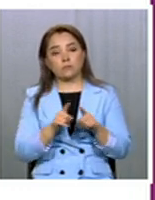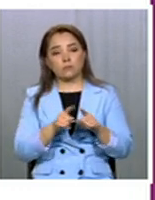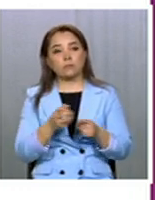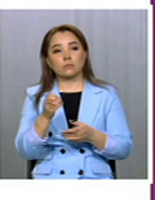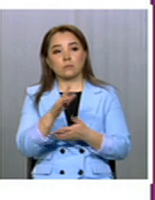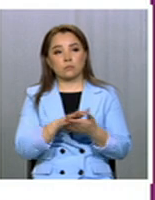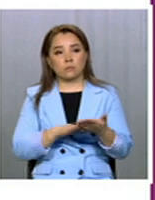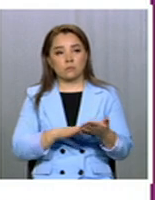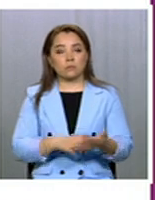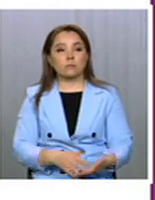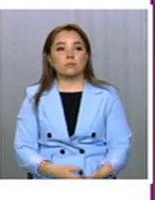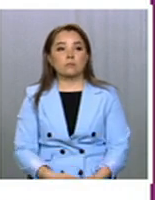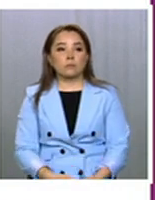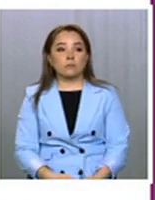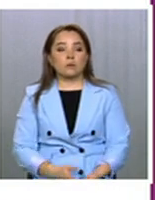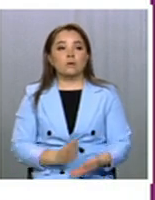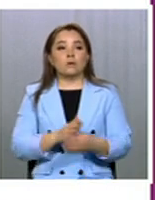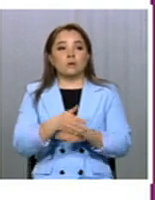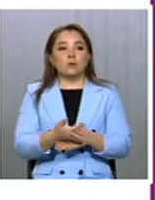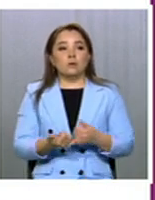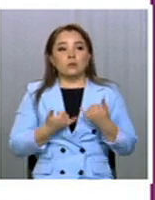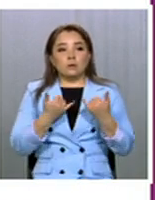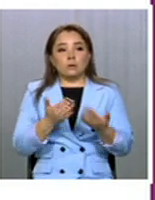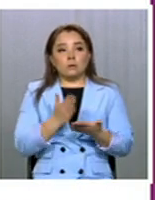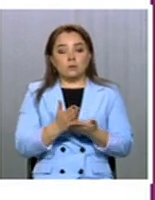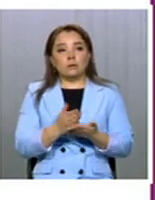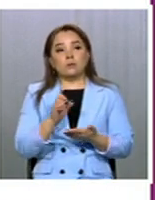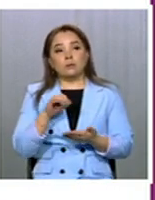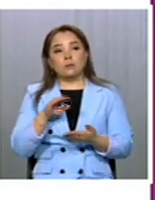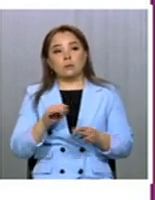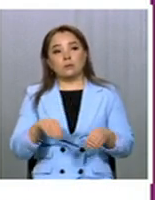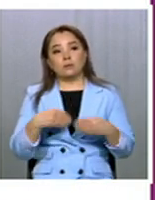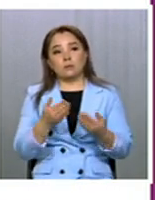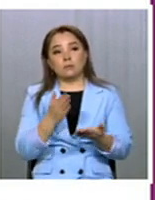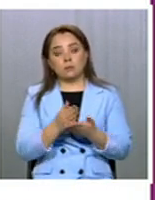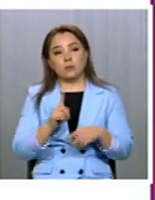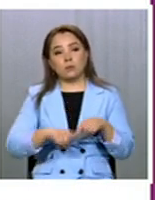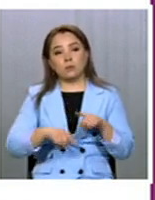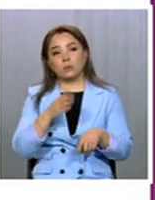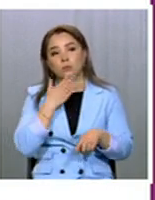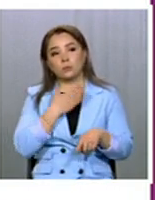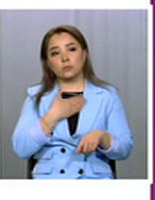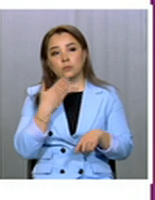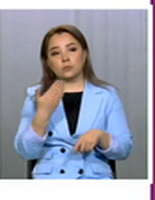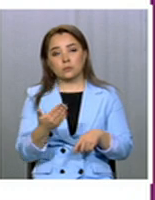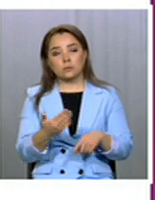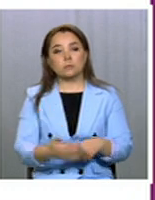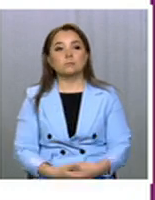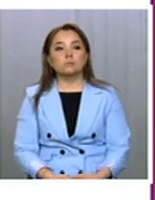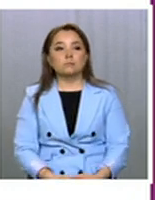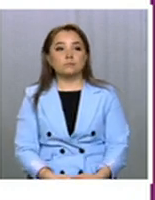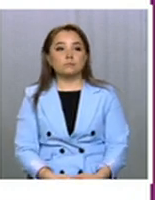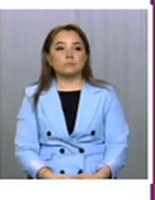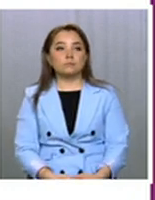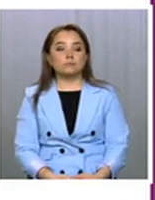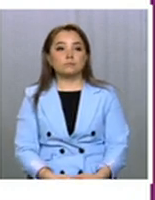жалғастырыңыз. Қонақ жайлылық, бата беру, отан сүйгіштік.